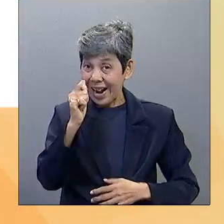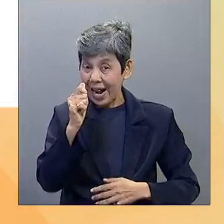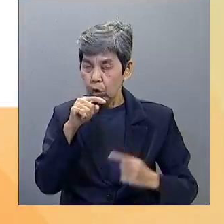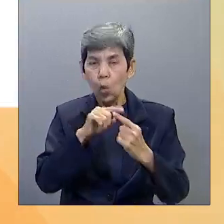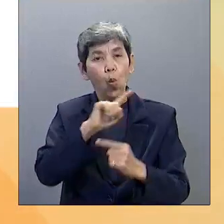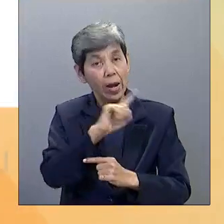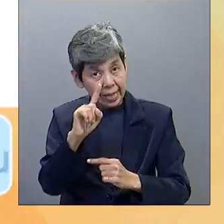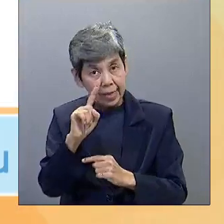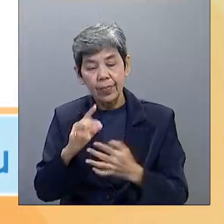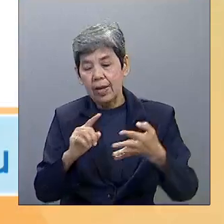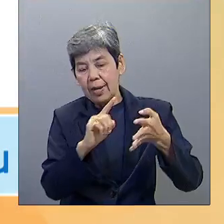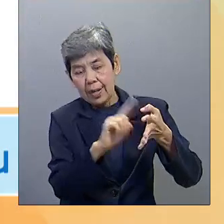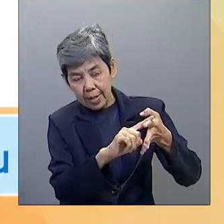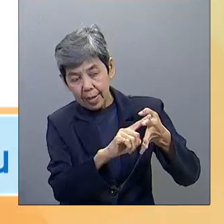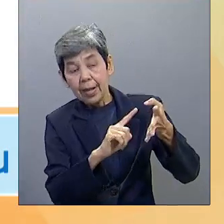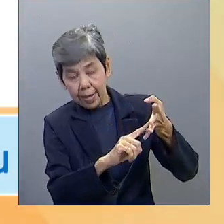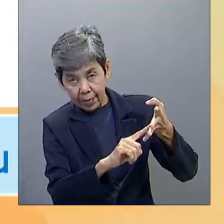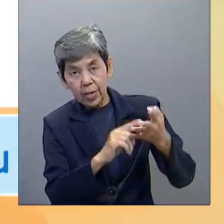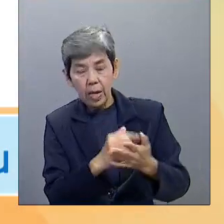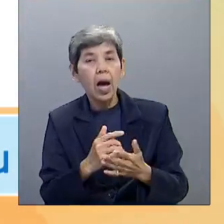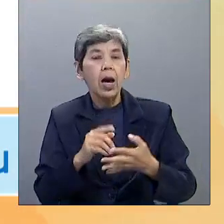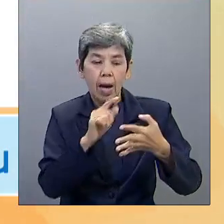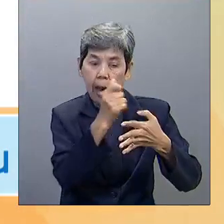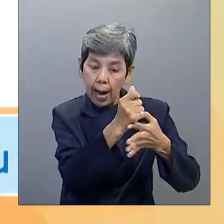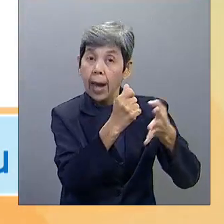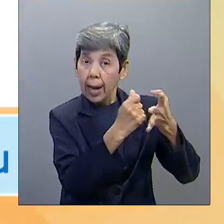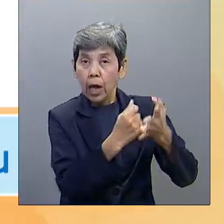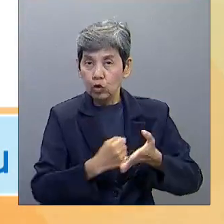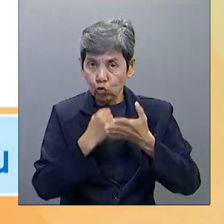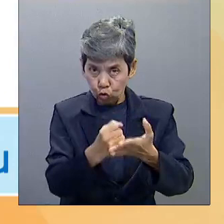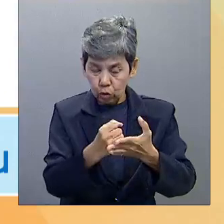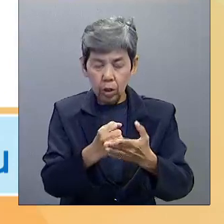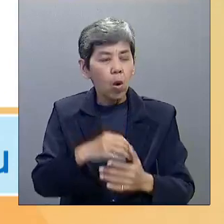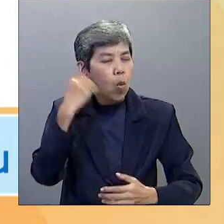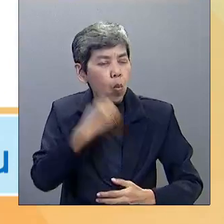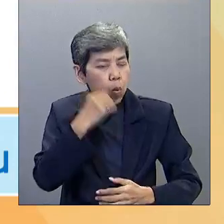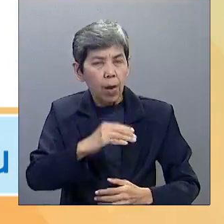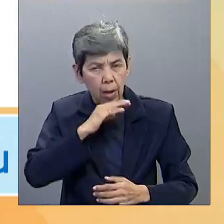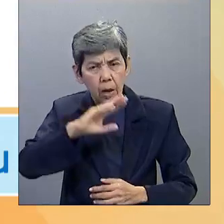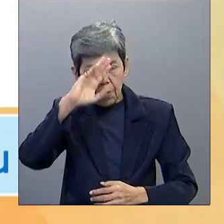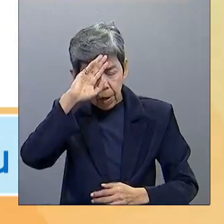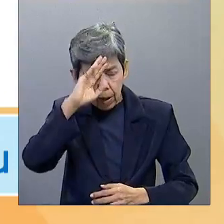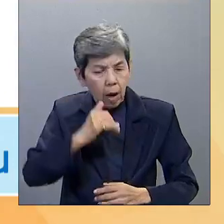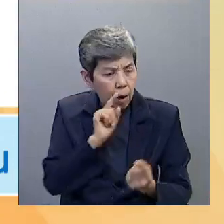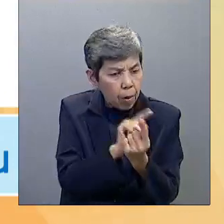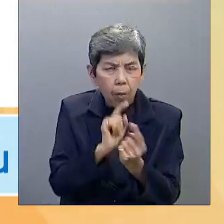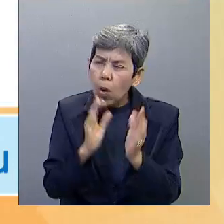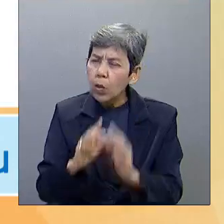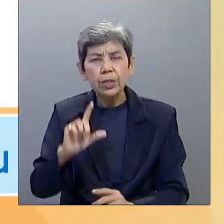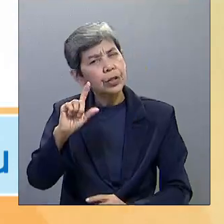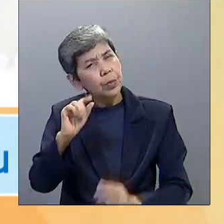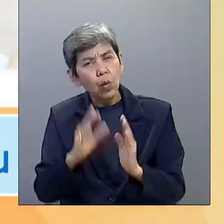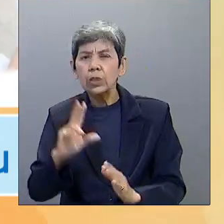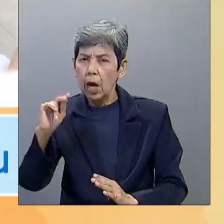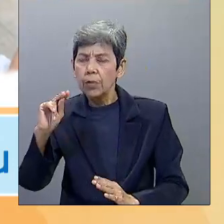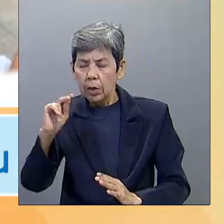ก็จะเป็นแบบเหมือนไปตั้งโต๊ะแล้วก็มีคุณหมออาสาเนี่ยครับมาร่วมออกตรวจทุกวันก็มีคนไข้อยู่จำนวนหนึ่งนะครับประมาณ 20-30 คน